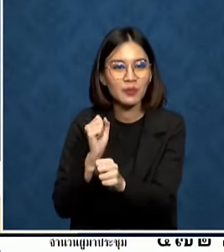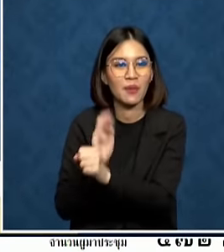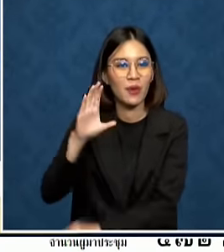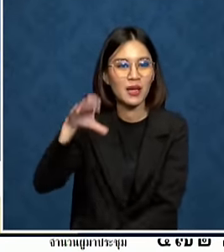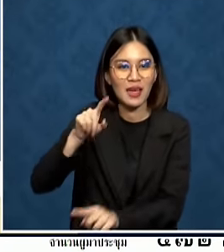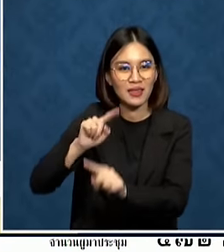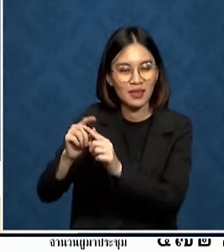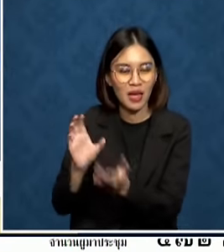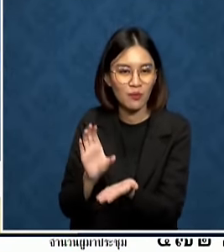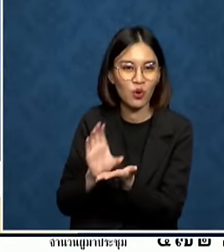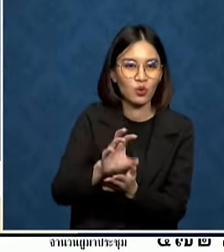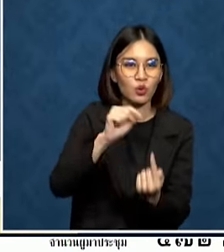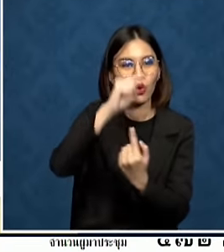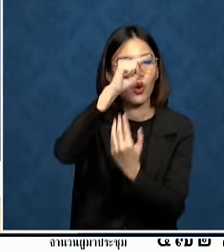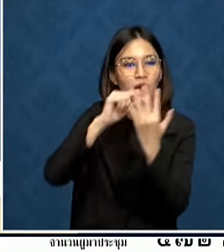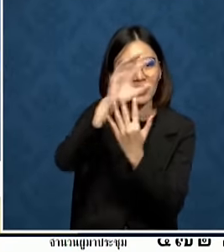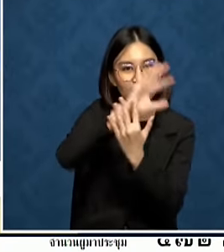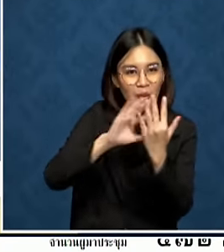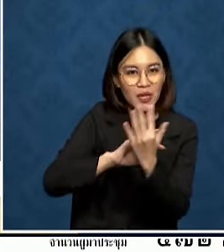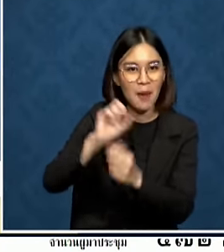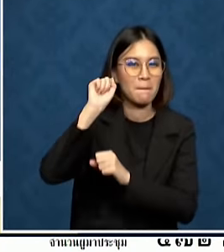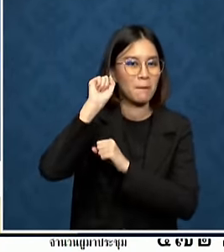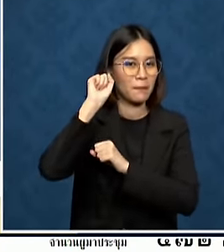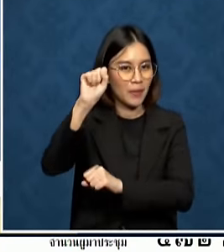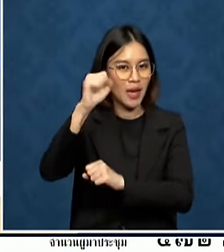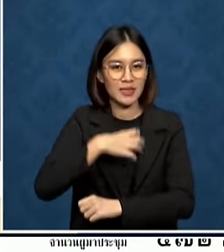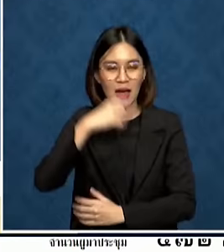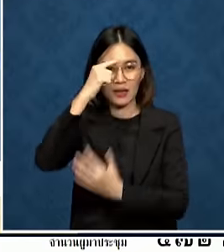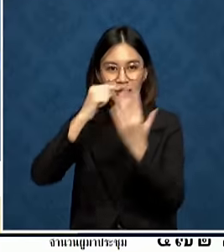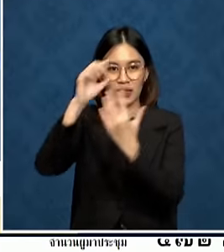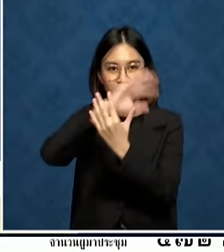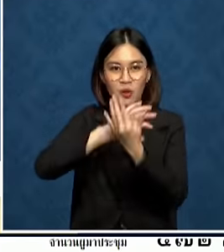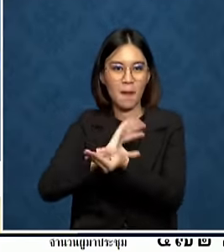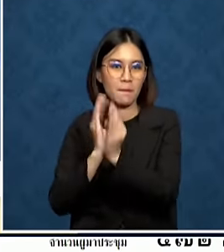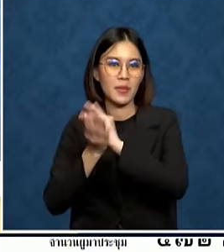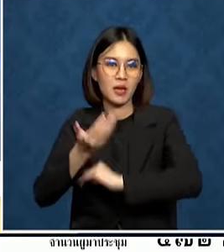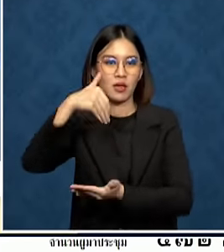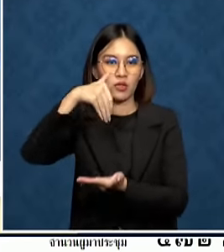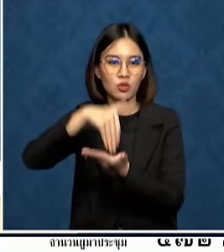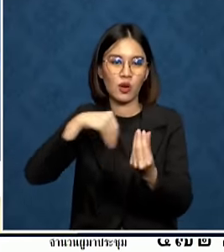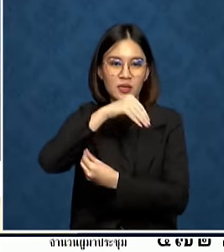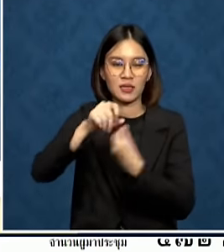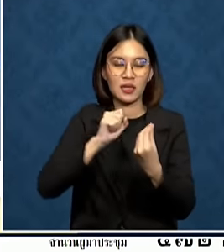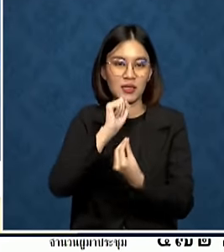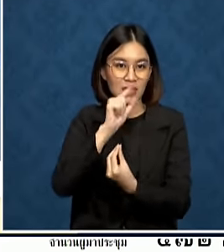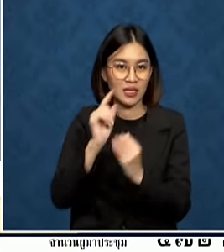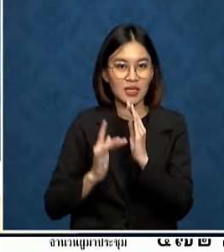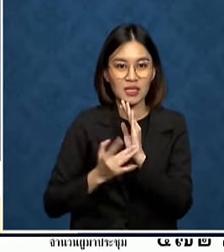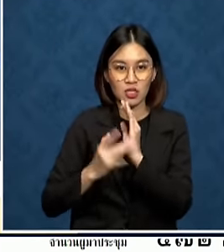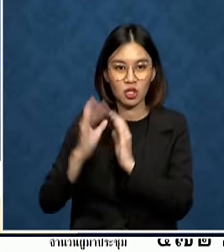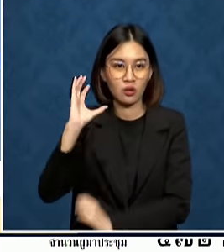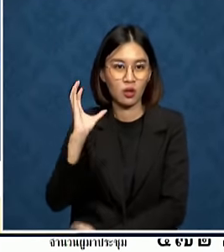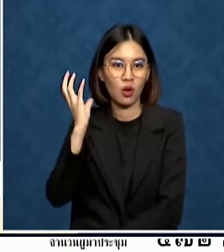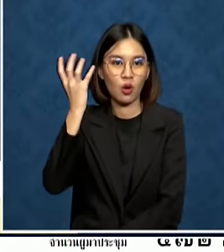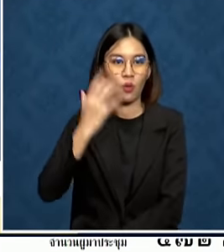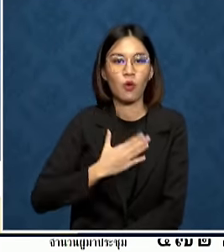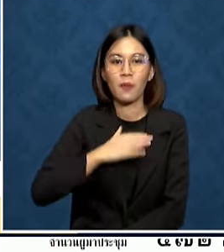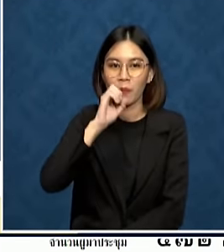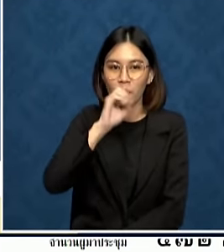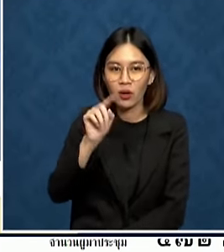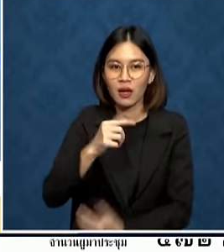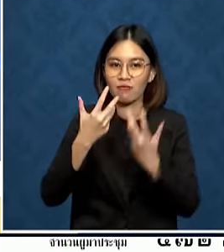DataCenterทั้ง AIนะครับท่านประกาศอยากเปลี่ยนประเทศไทยให้เป็นศูนย์กลางเศรษฐกิจดิจิตอลของภูมิภาคและของโลกผมต้องบอกนะครับ